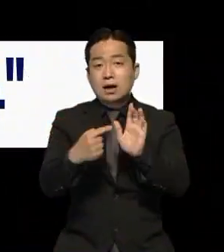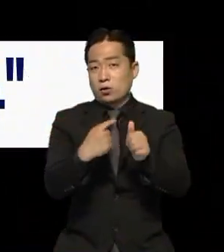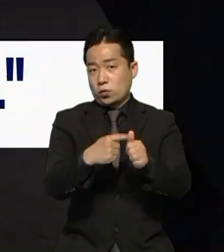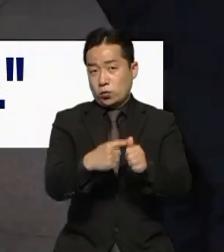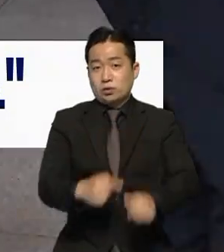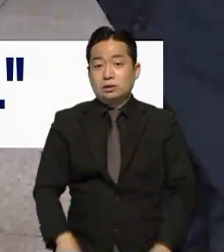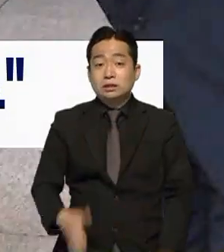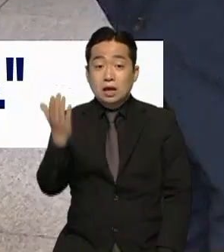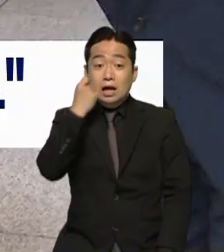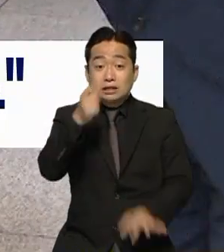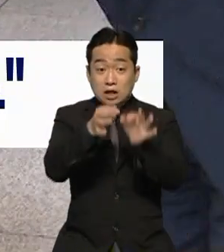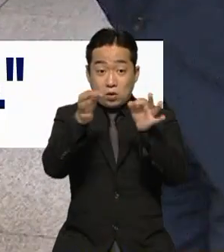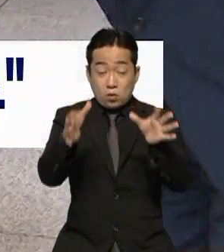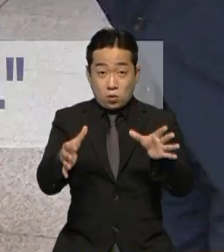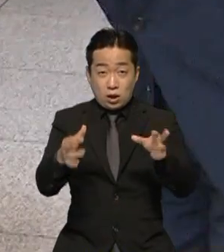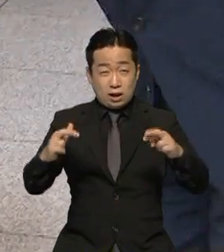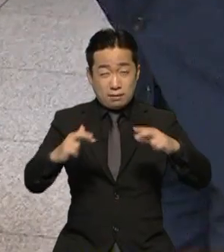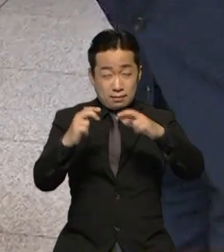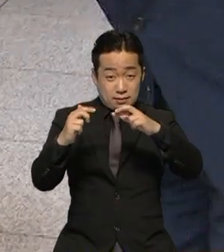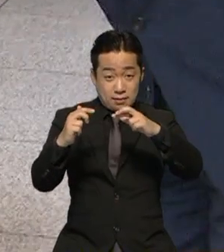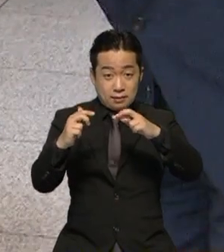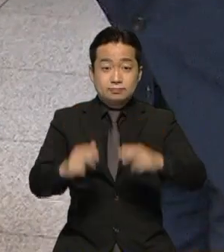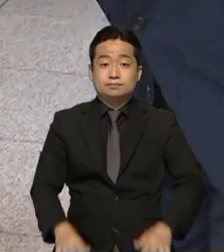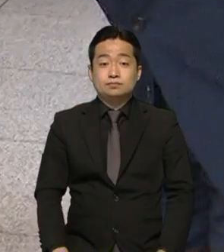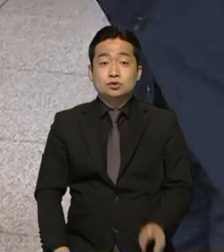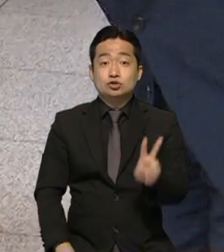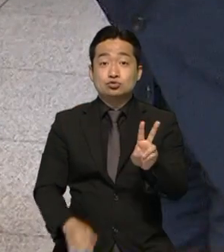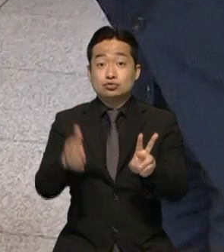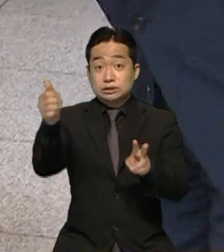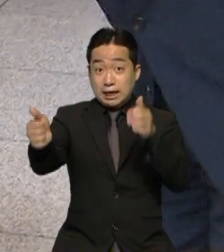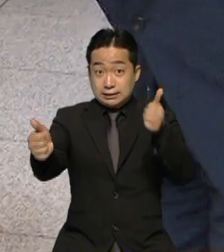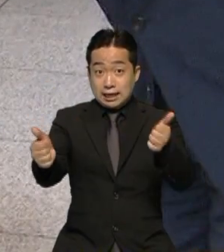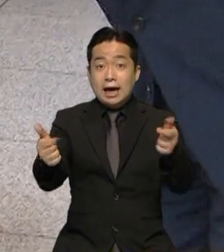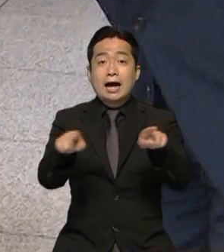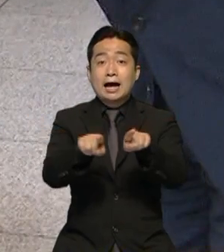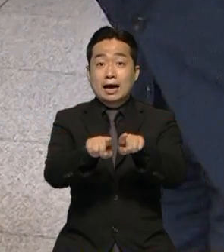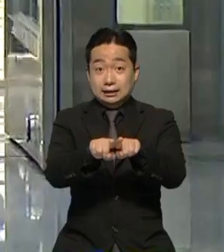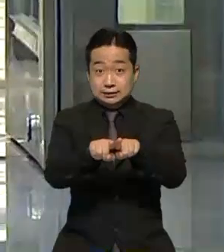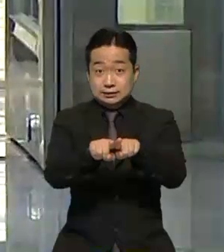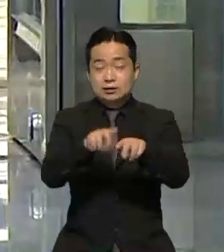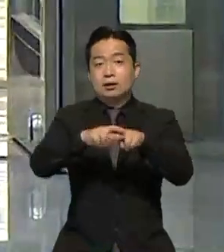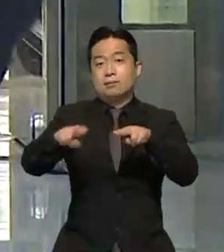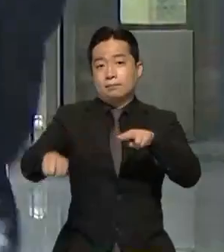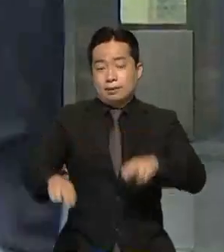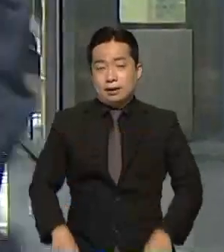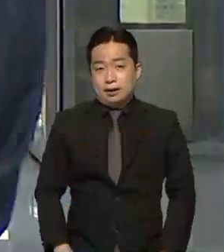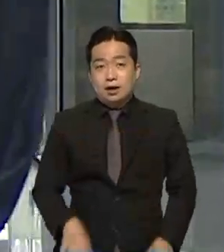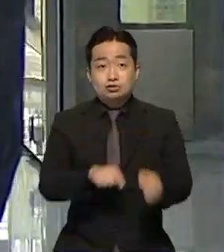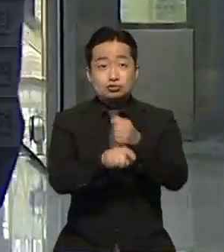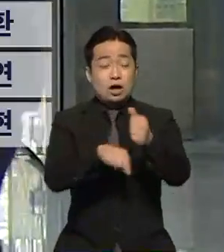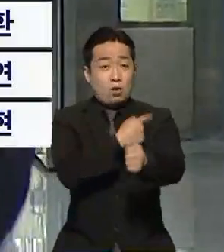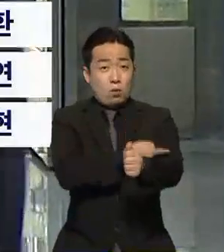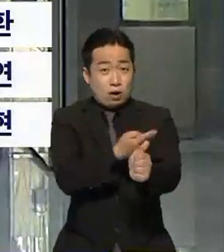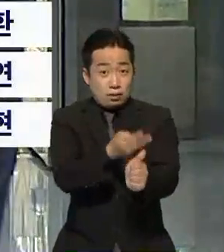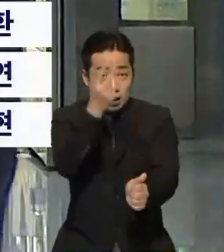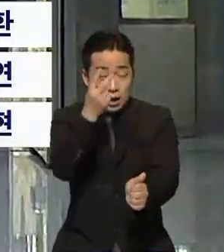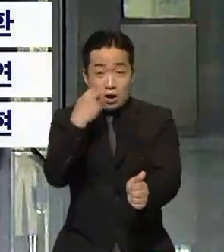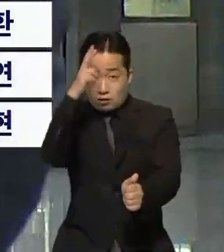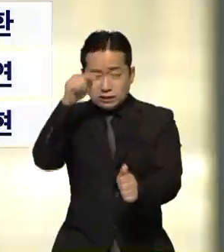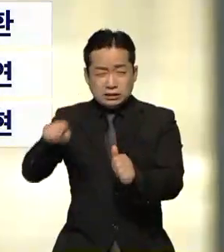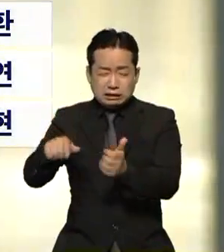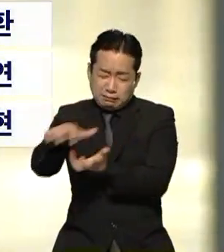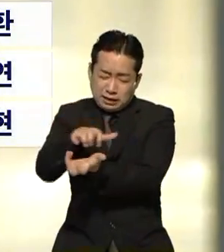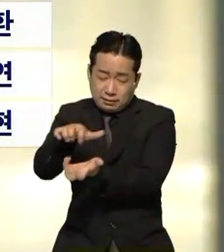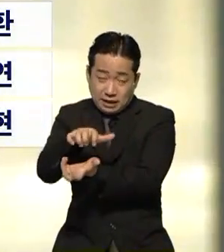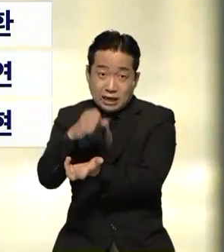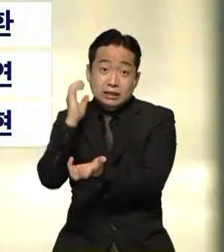지난 한 달간 신경전을 벌인 법무검찰의 두 수장이 같은 날 물러나면서 수사권 폐지로 요동쳤던 검찰은